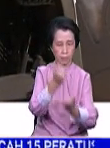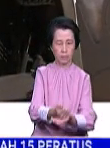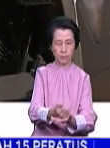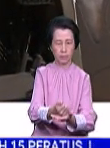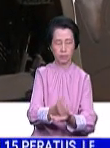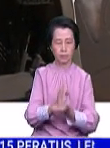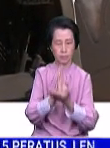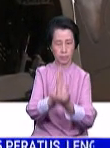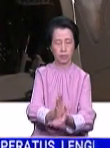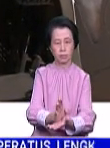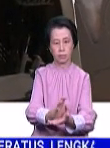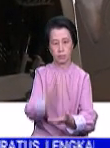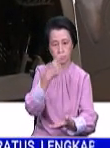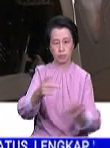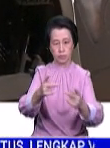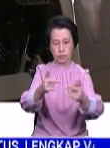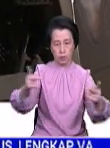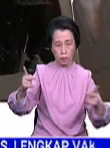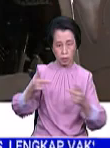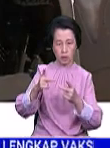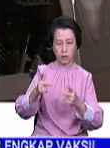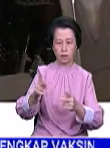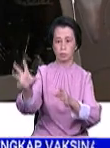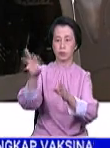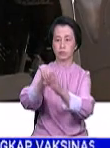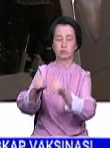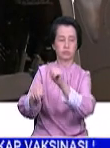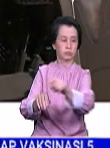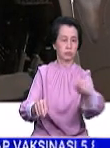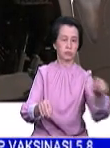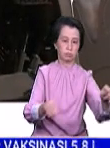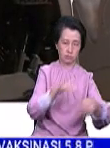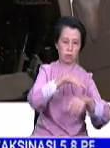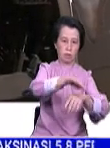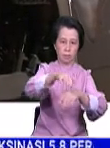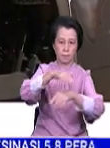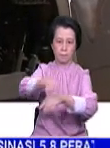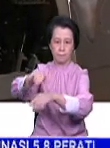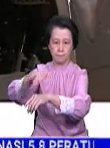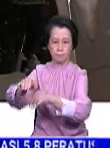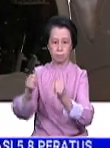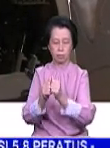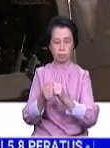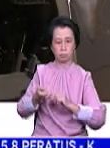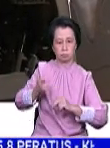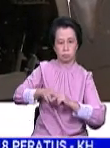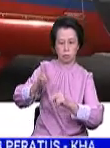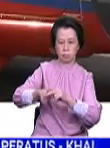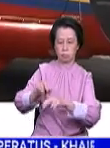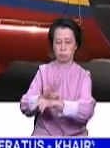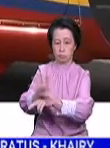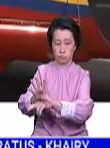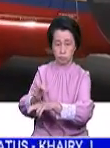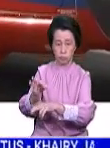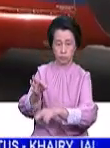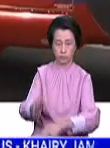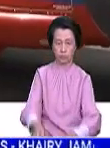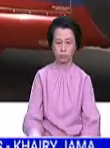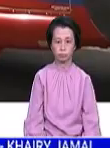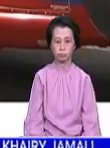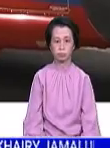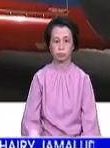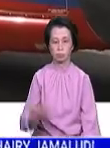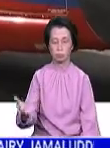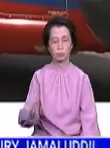makanan untuk kawasan-kawasan yang terlibat dengan peningkatan kes COVID. Dalam operasi